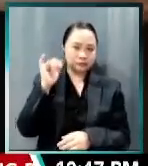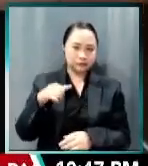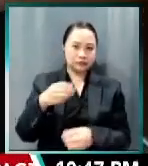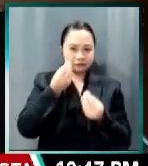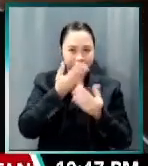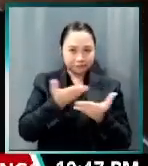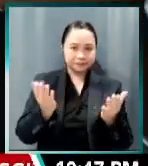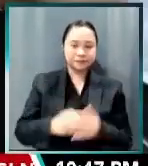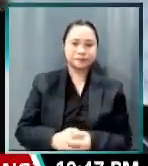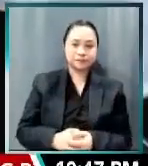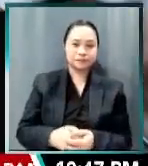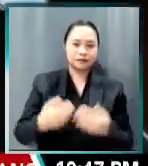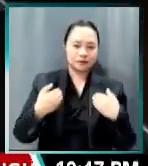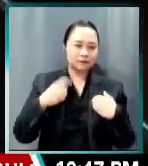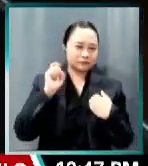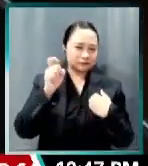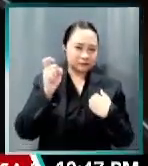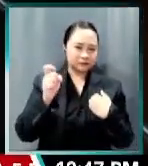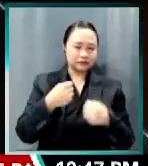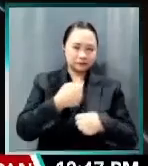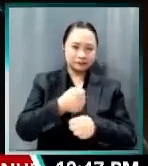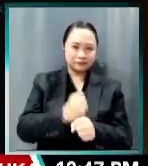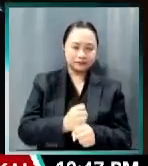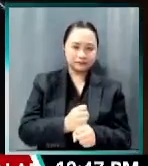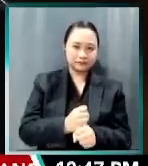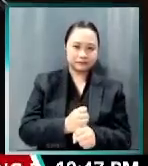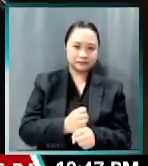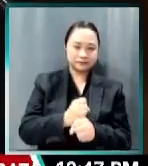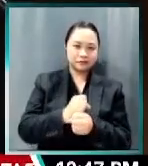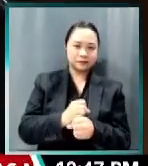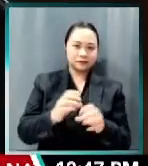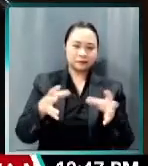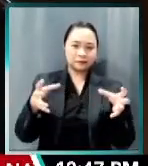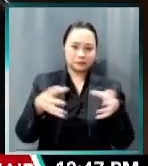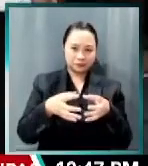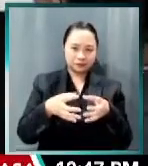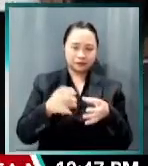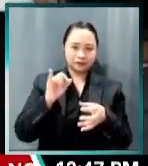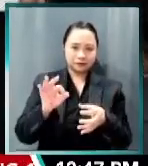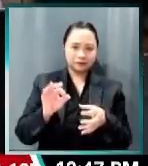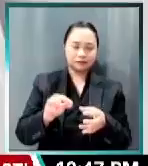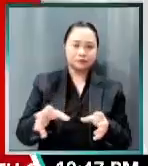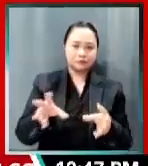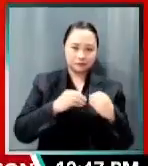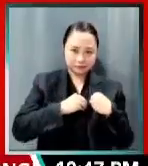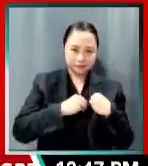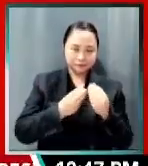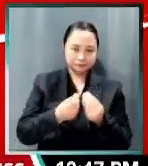agad na magsasagawa ng pagdinig ang kanyang komite kapag natanggap na nila ang resolusyon ni Ontiveros.